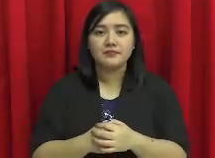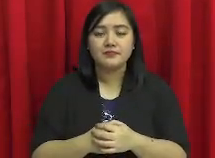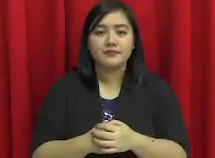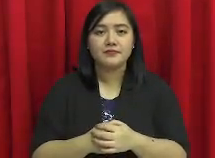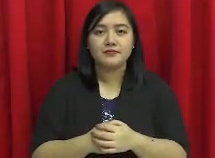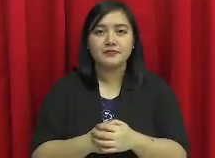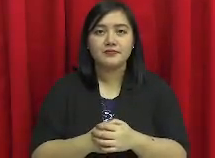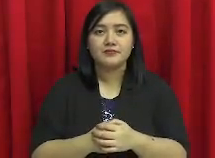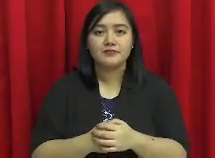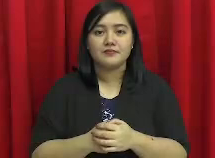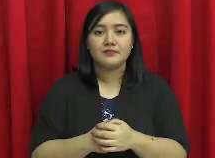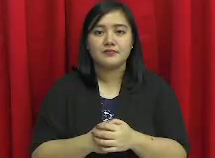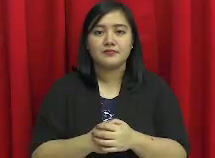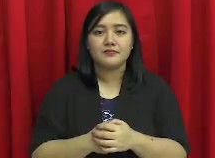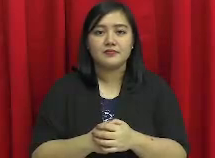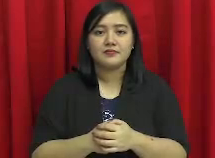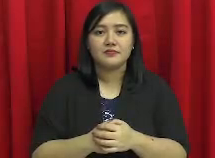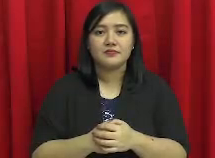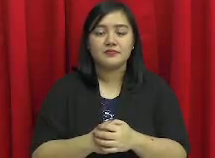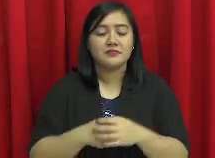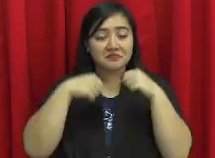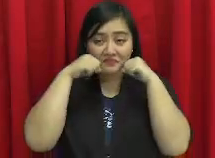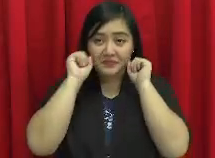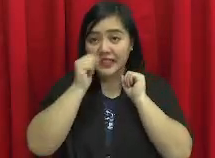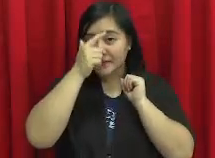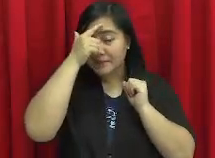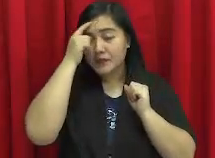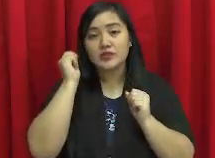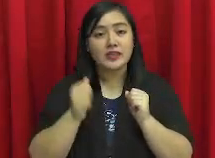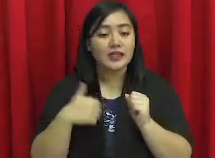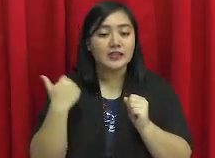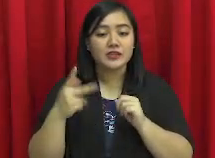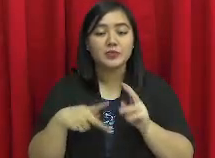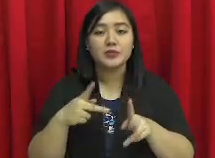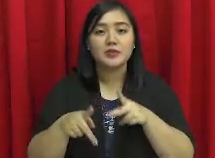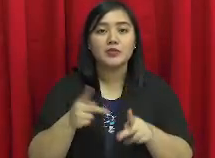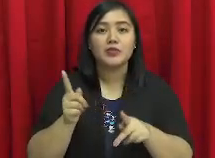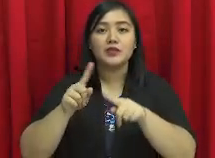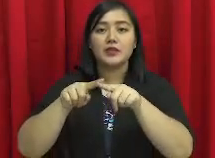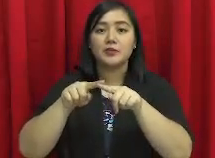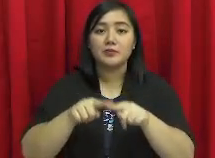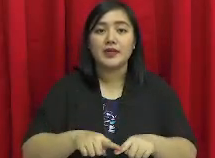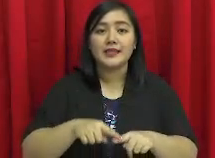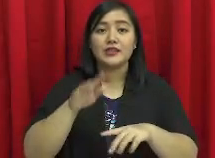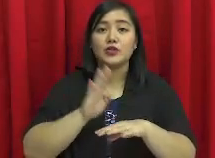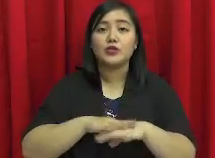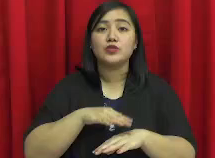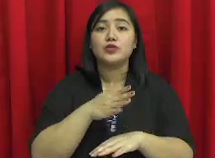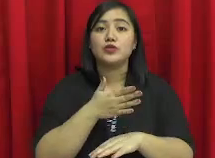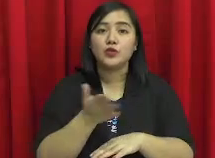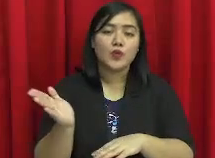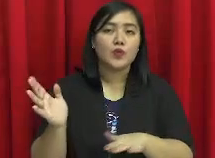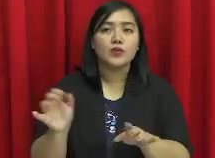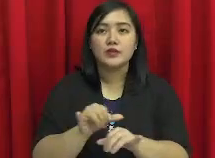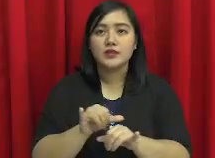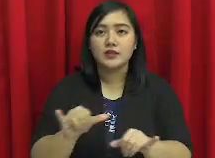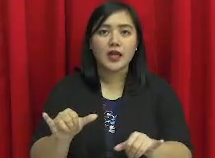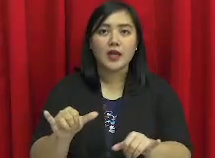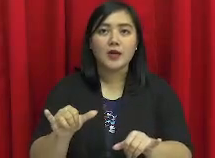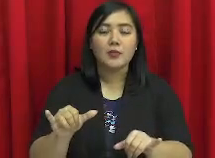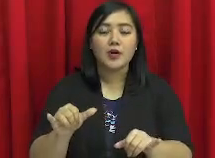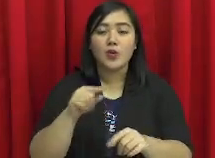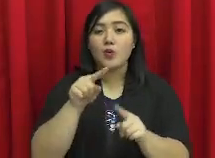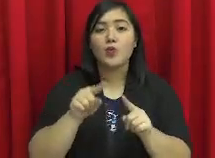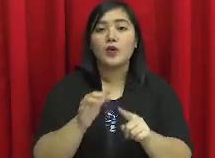hindi po pwedeng walang madadamay. Yun. Yan ang nakakalungkot po at napaka-importante sila. Isa pa sa mga importante nating dapat ilagay sa isipan